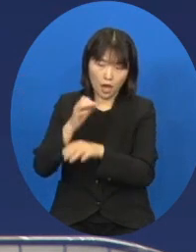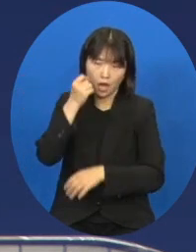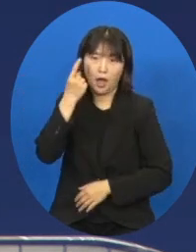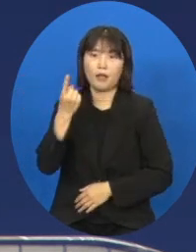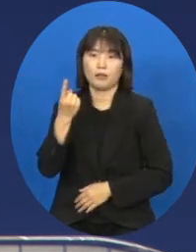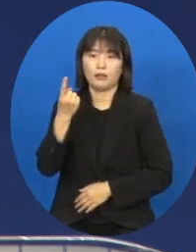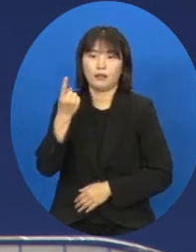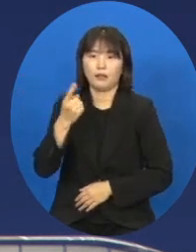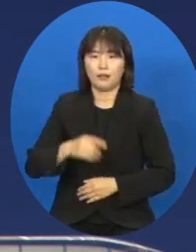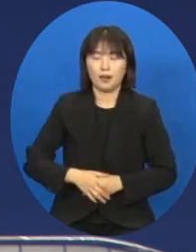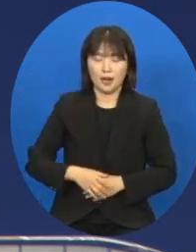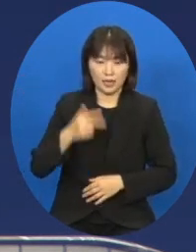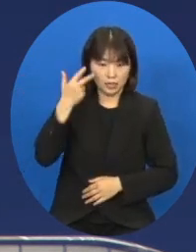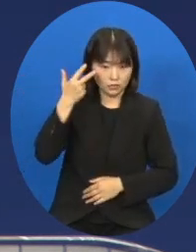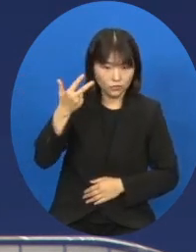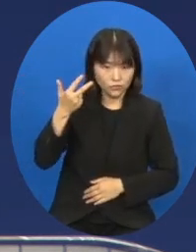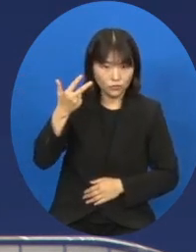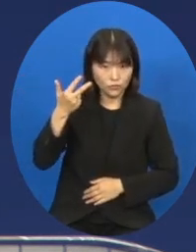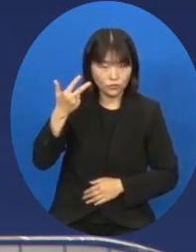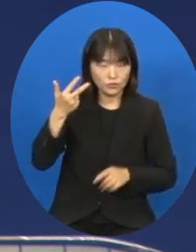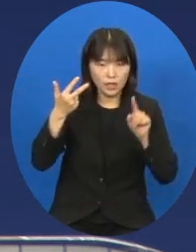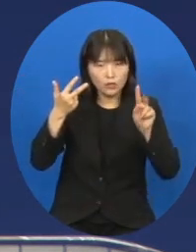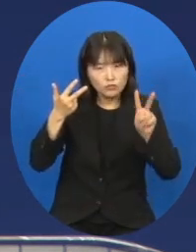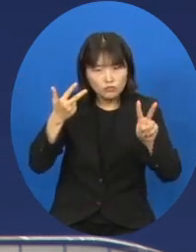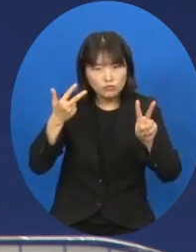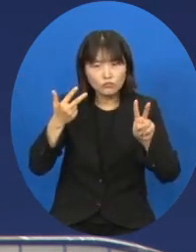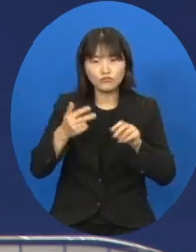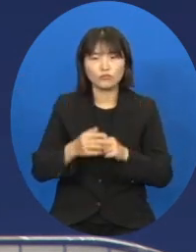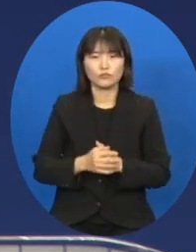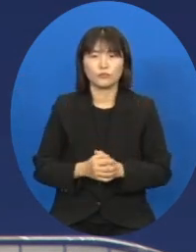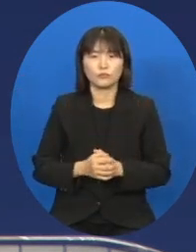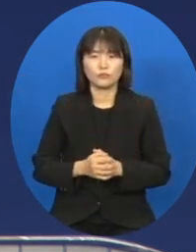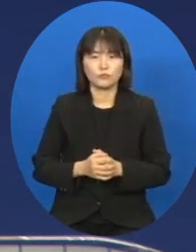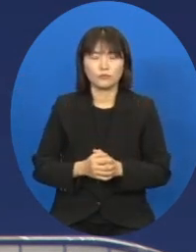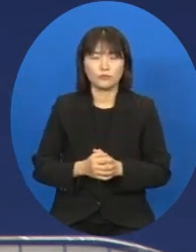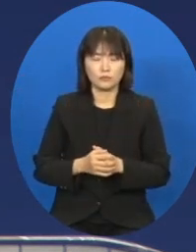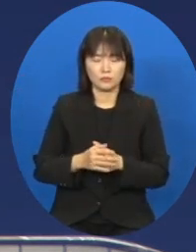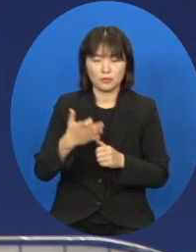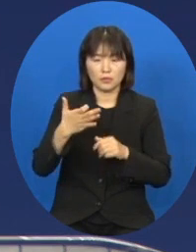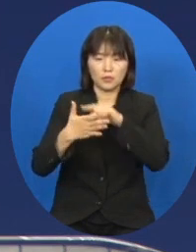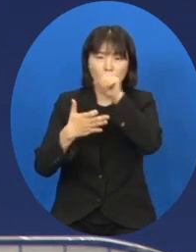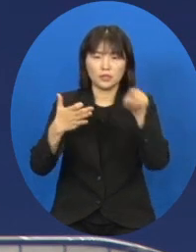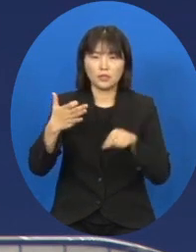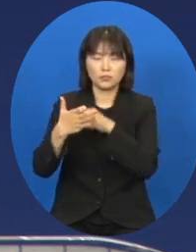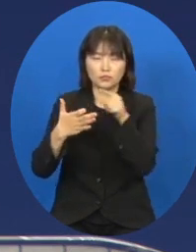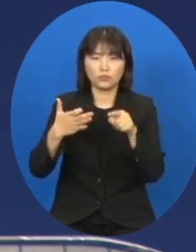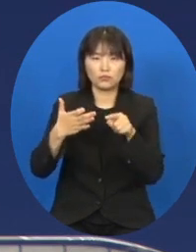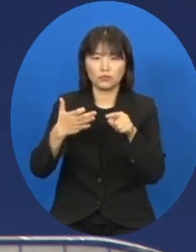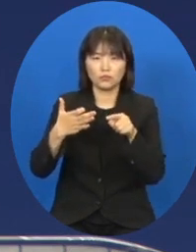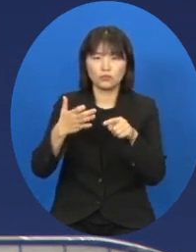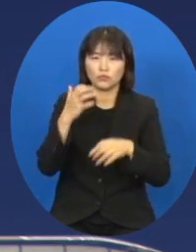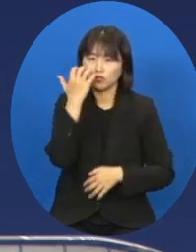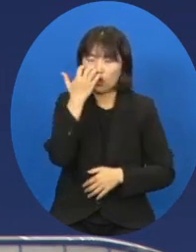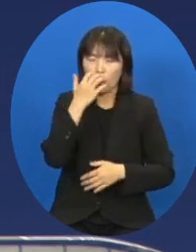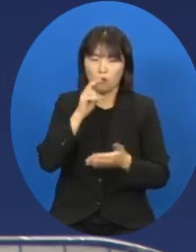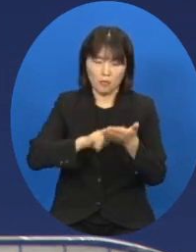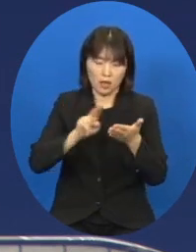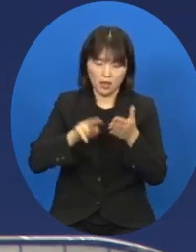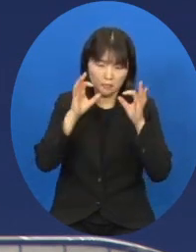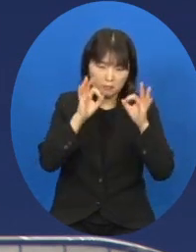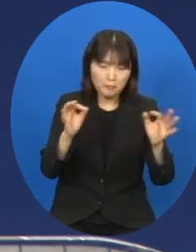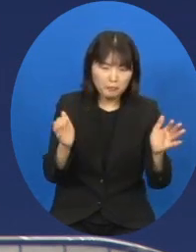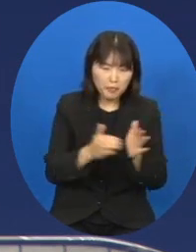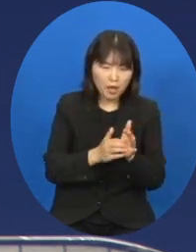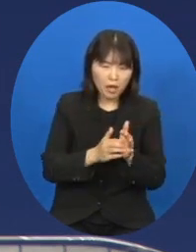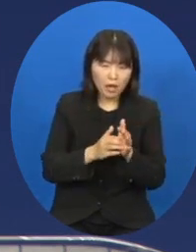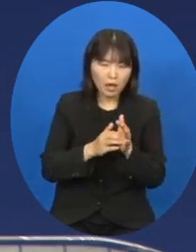넘었다. 일주일에 한두 번은 19금 성인 만화 보았는데 안본 지가